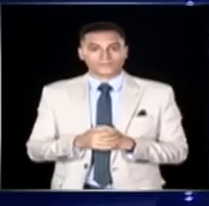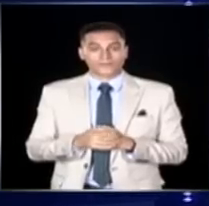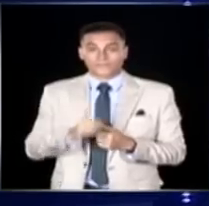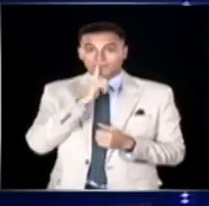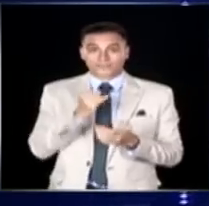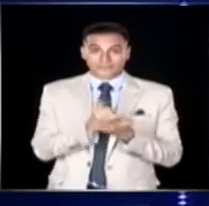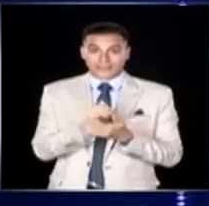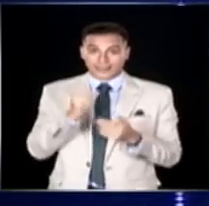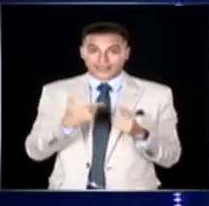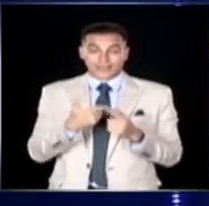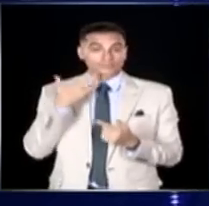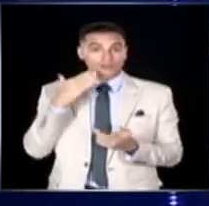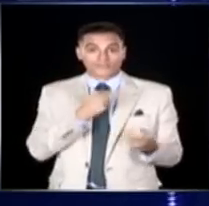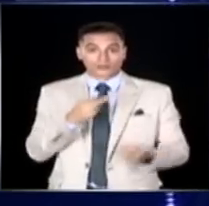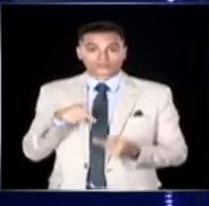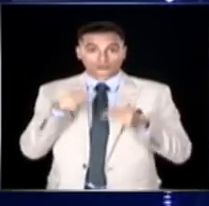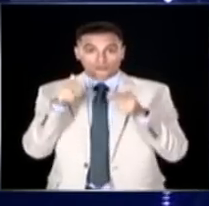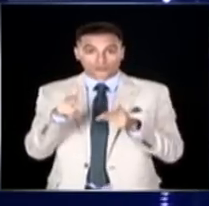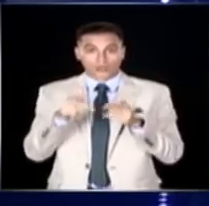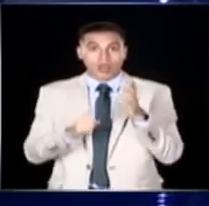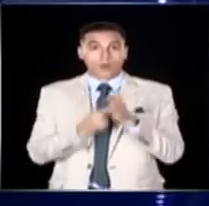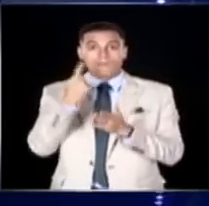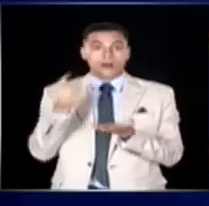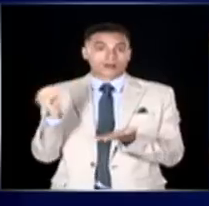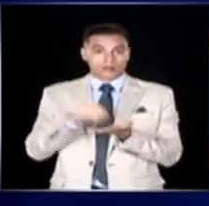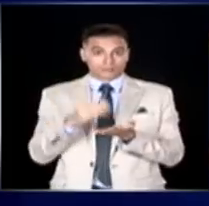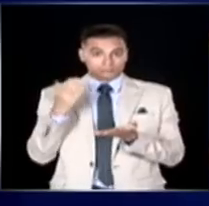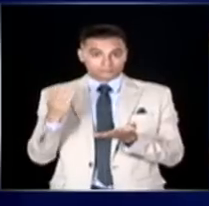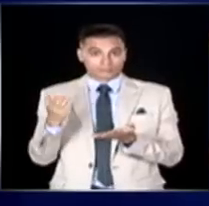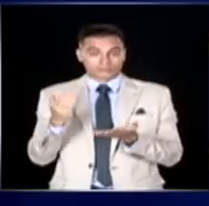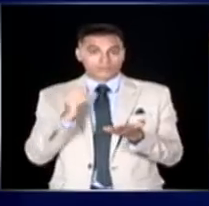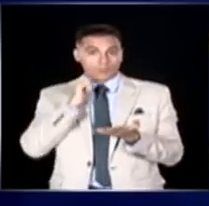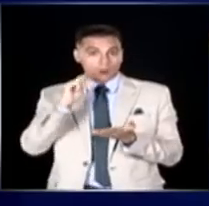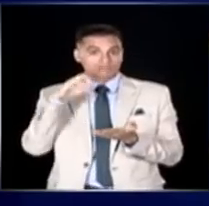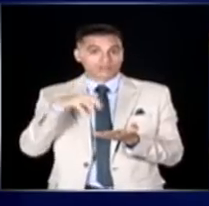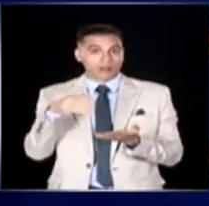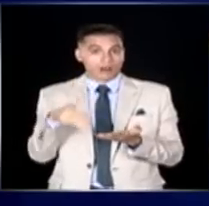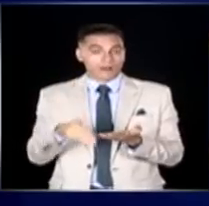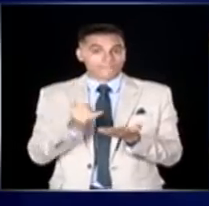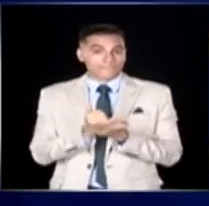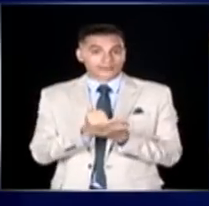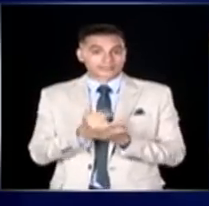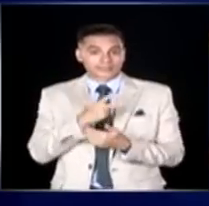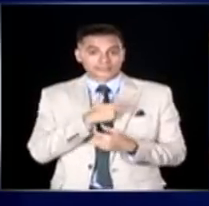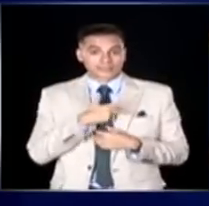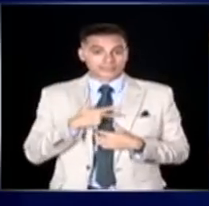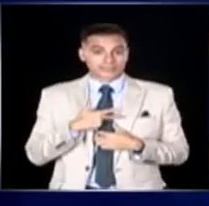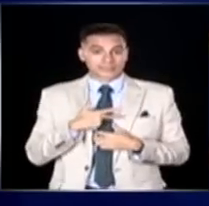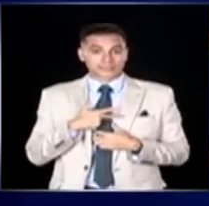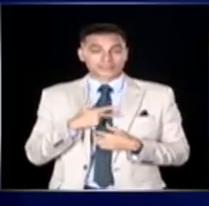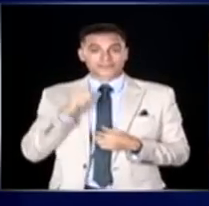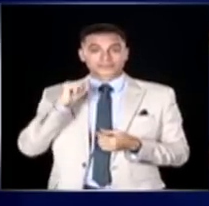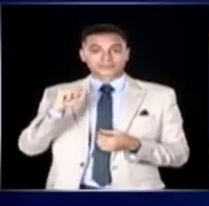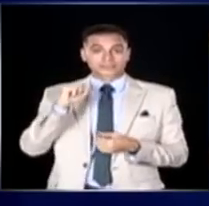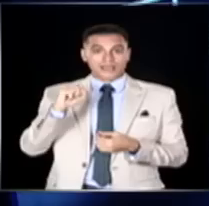أما المدرسة الثانية واللي مشرفانا في الاستوديو بتشارك لأول مرة، من محافظة القاهرة، نرحب كلنا بمدرسة الشيماء